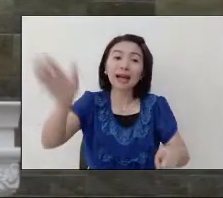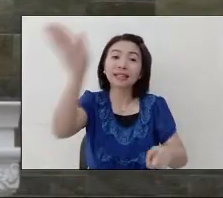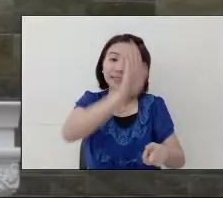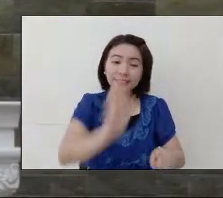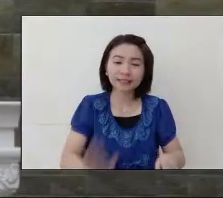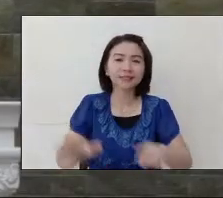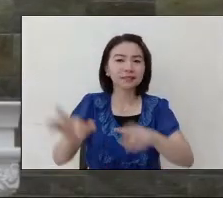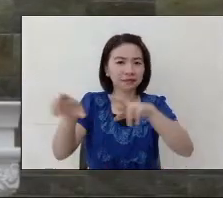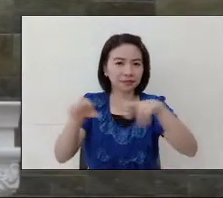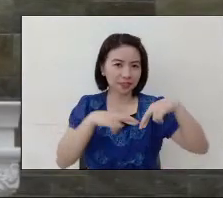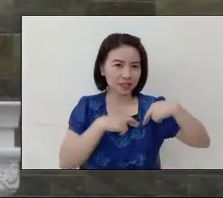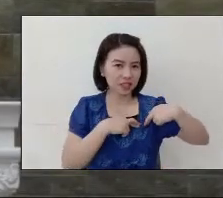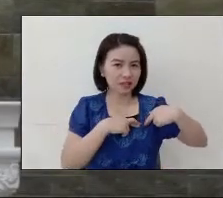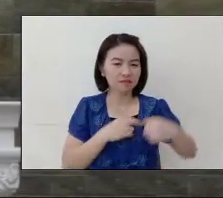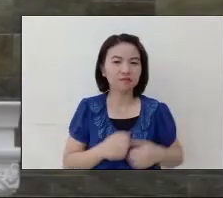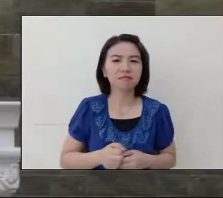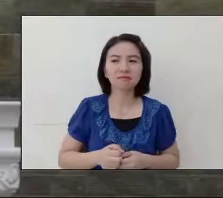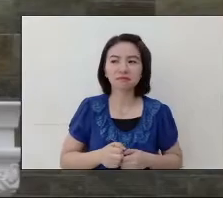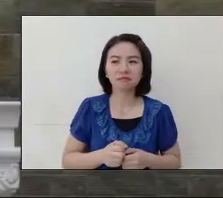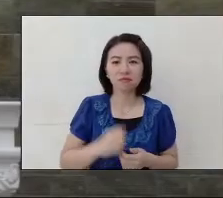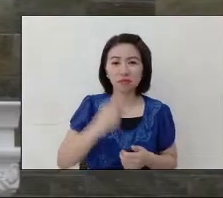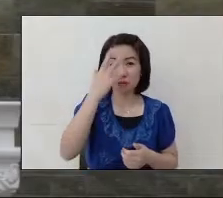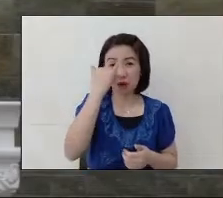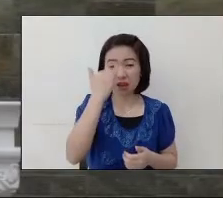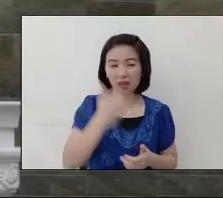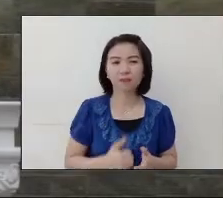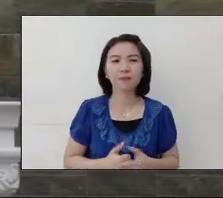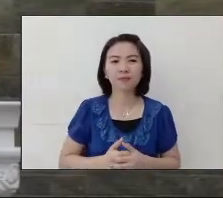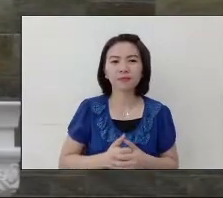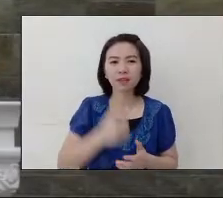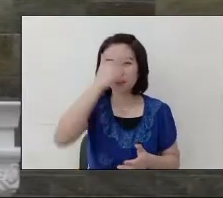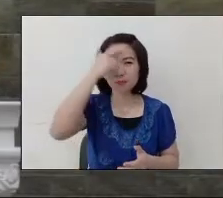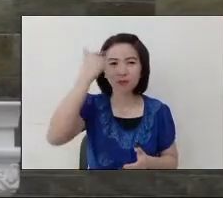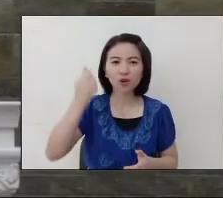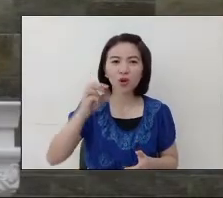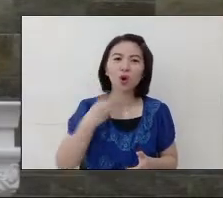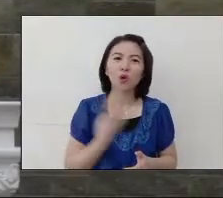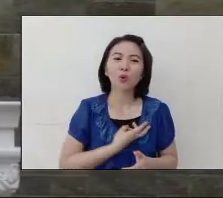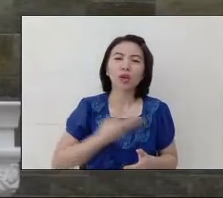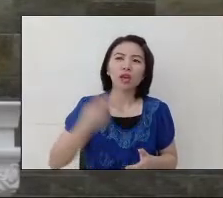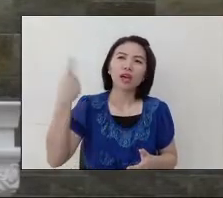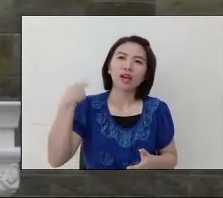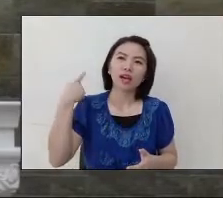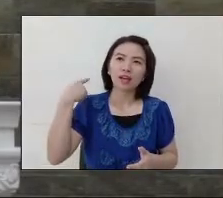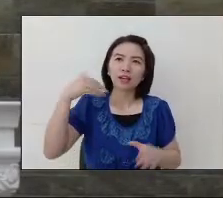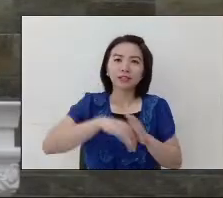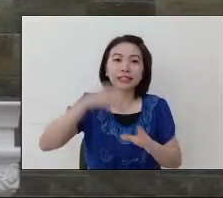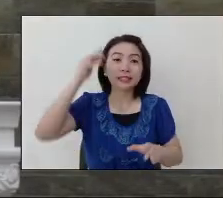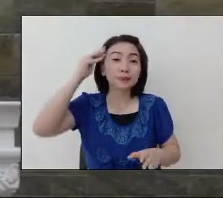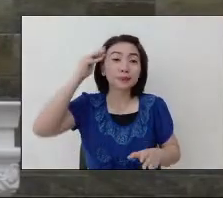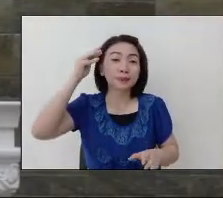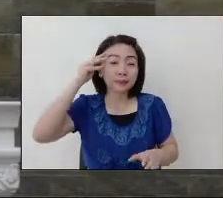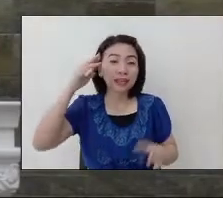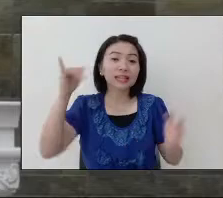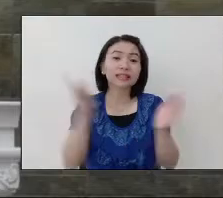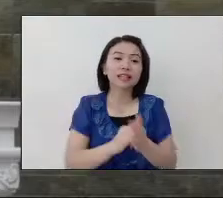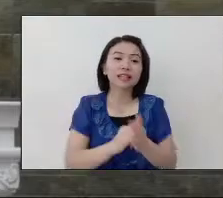na nga po tayong existing na negative doon sa Super 8.